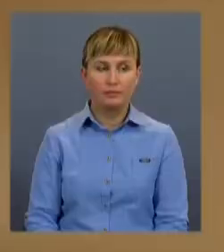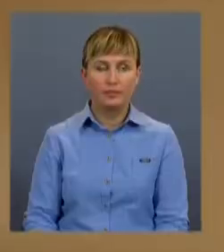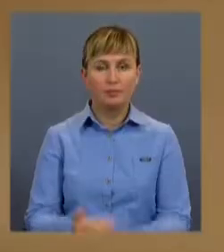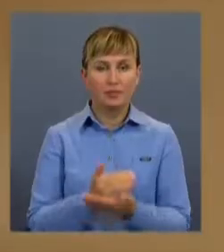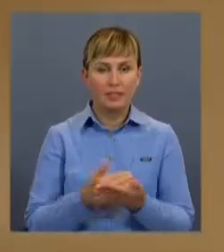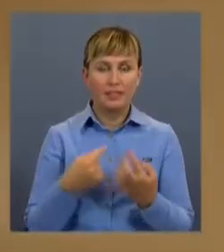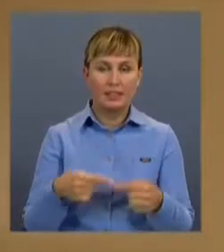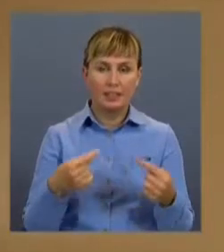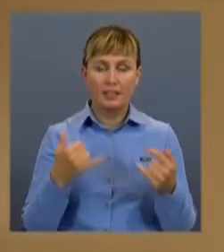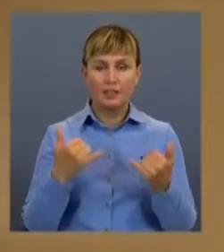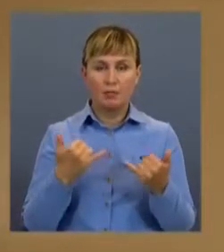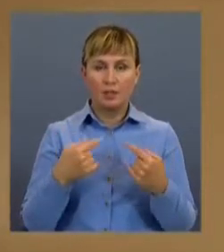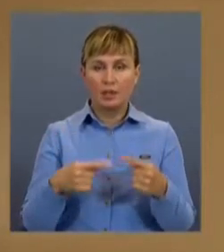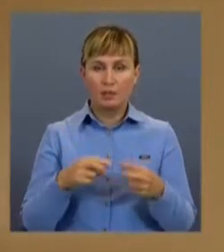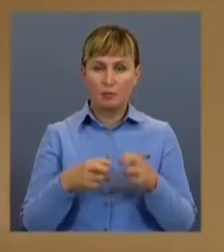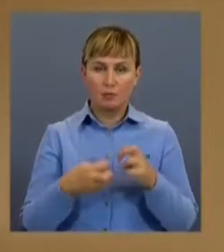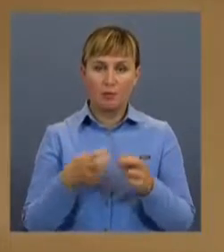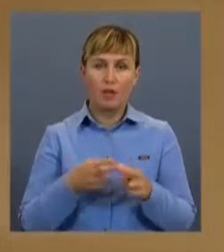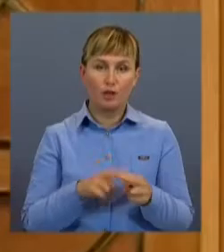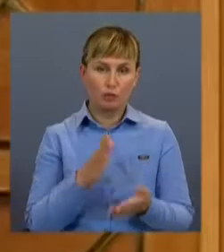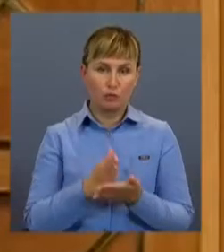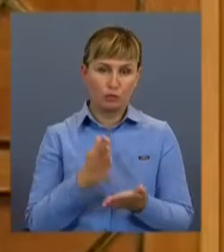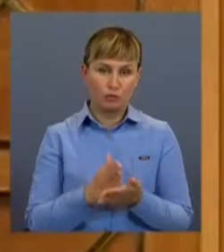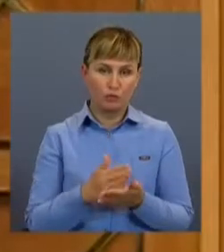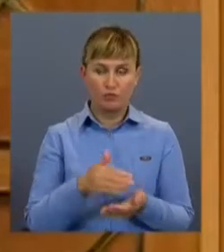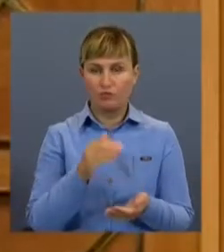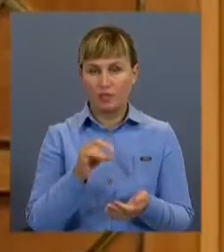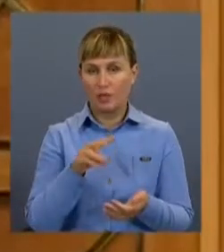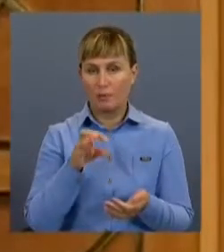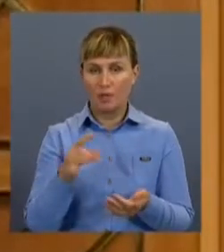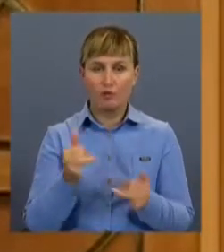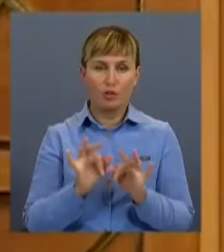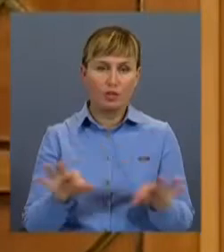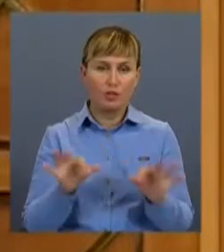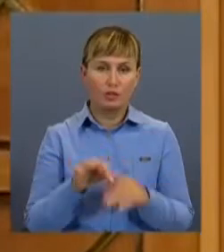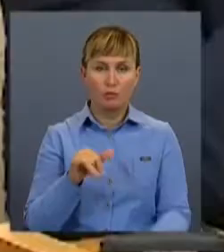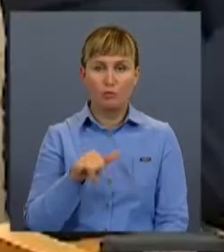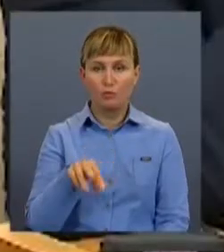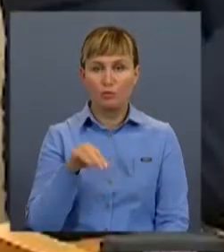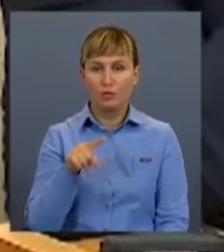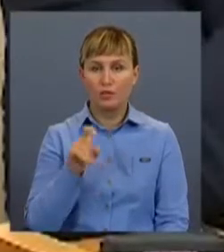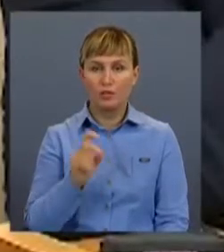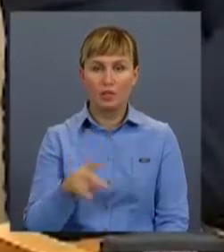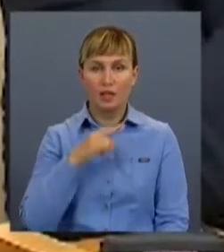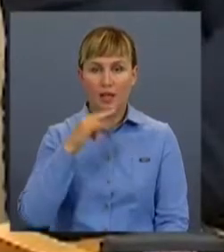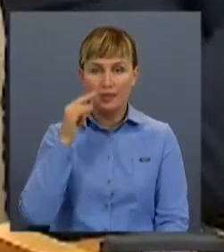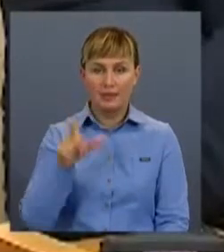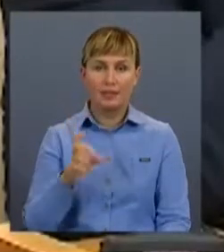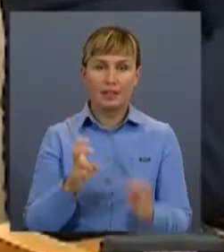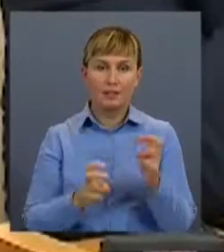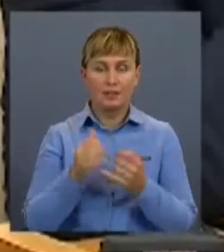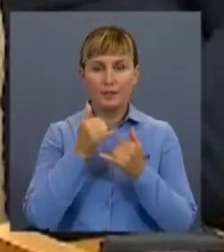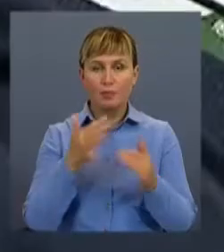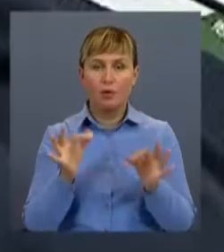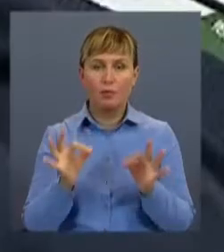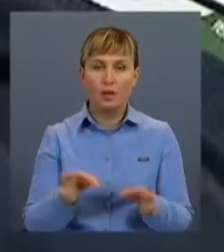теперь к тем самым проблемам которые существуют у фермеров их озвучил сегодня умирзак шукеев отечественные аграрии не могут